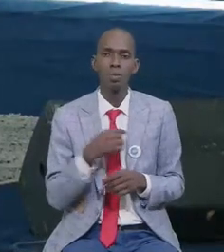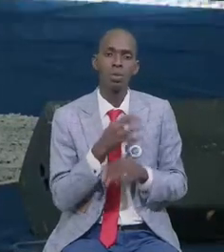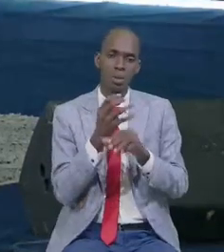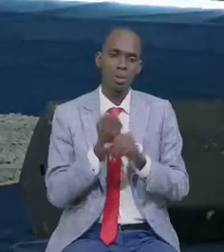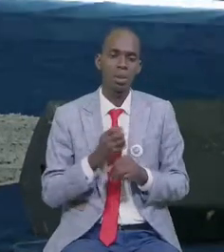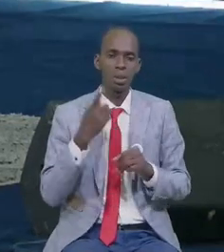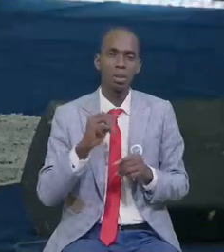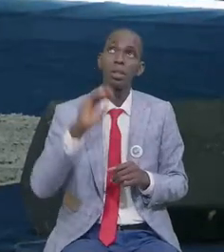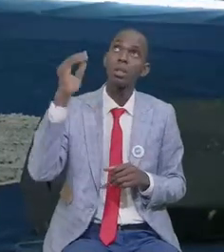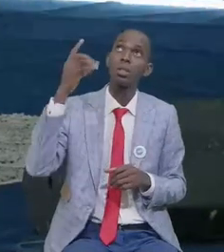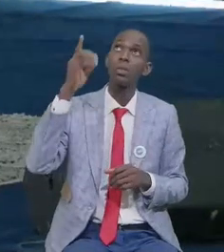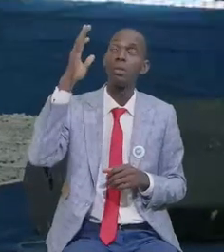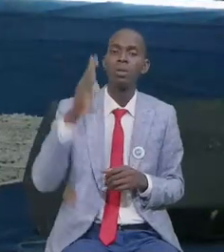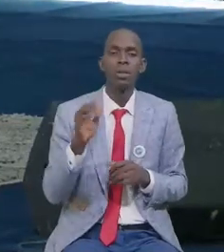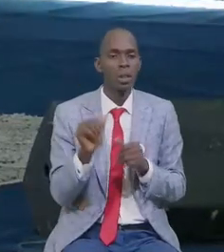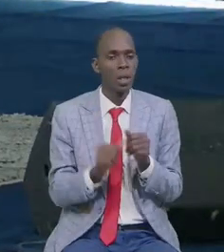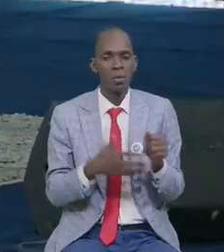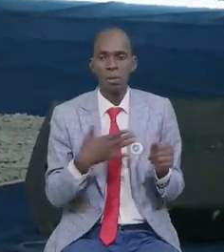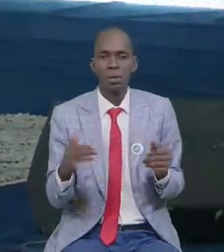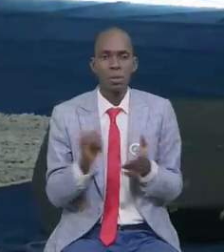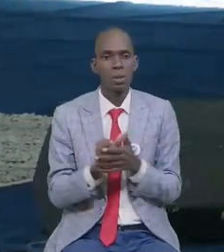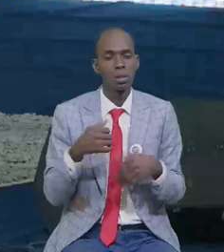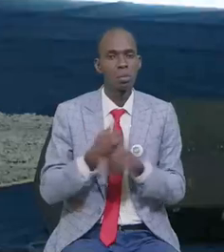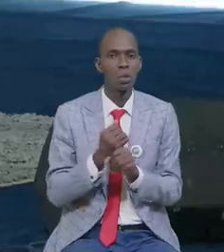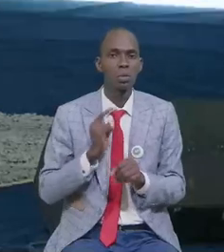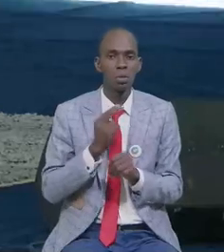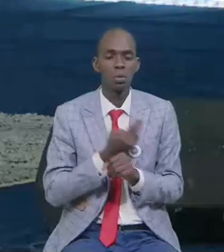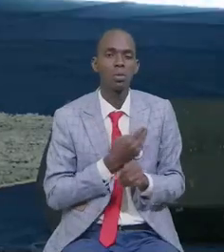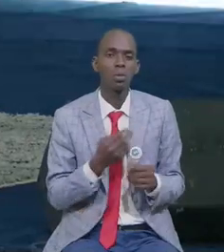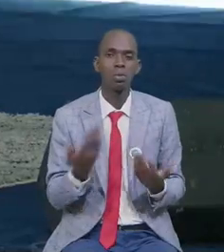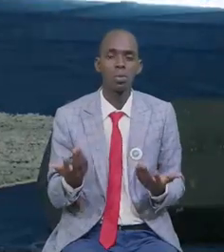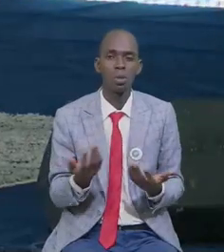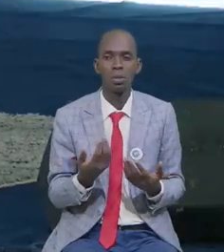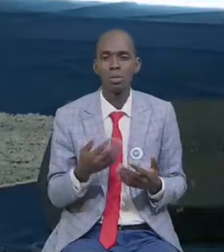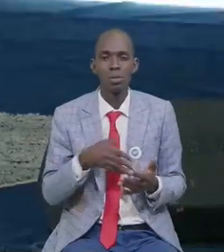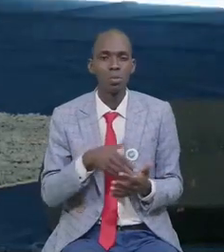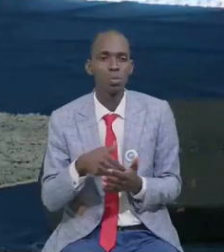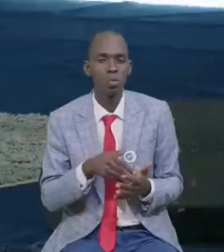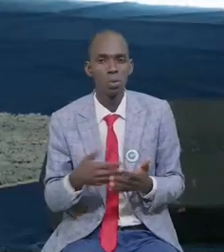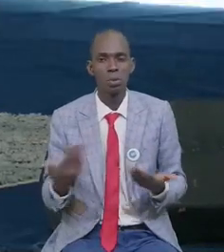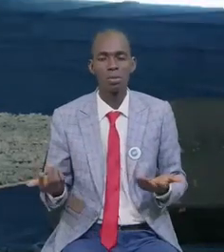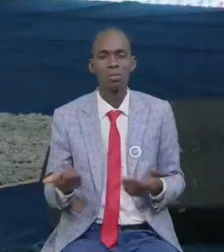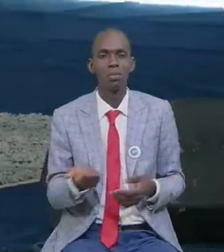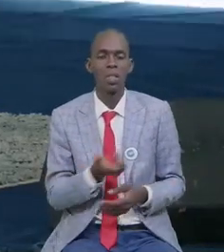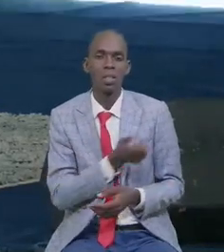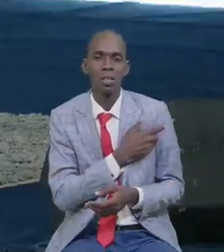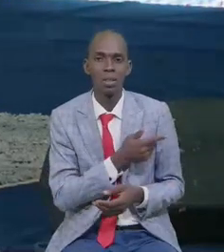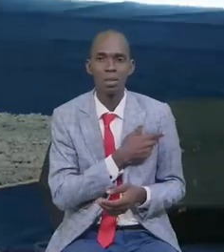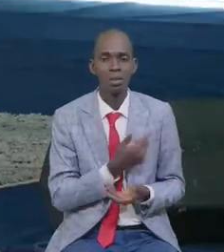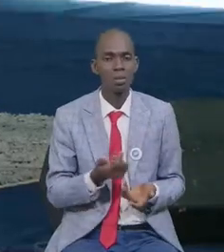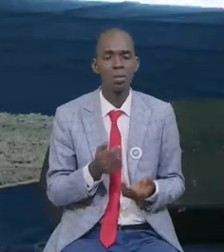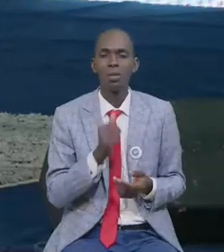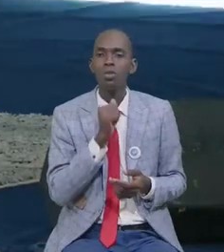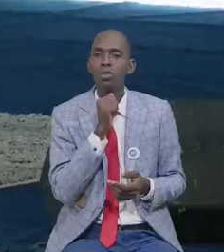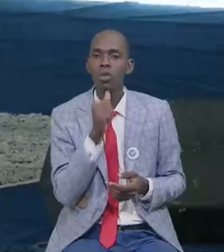Dieu, tout ce qui nous rend tiède, léthargique, ne faisant rien